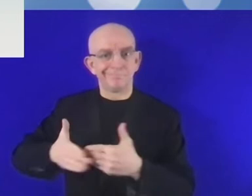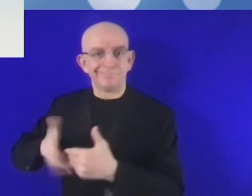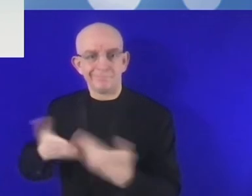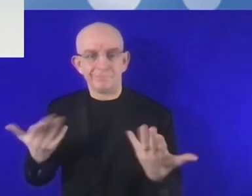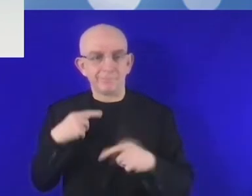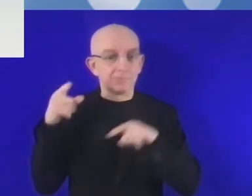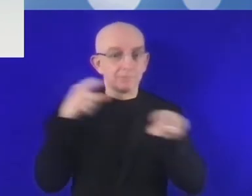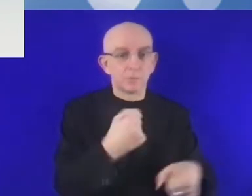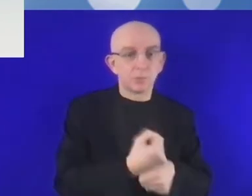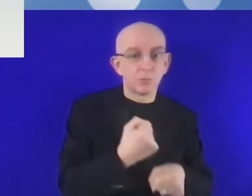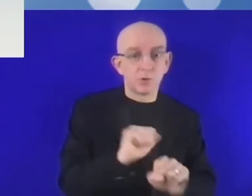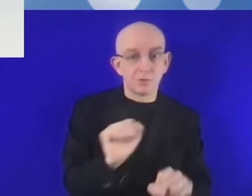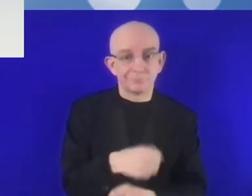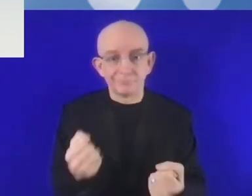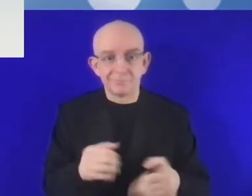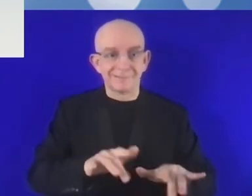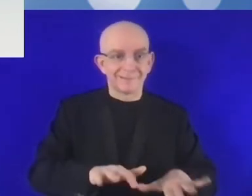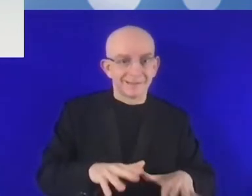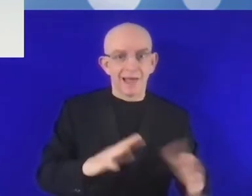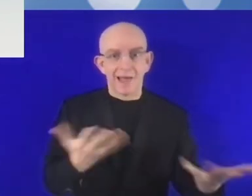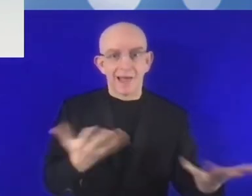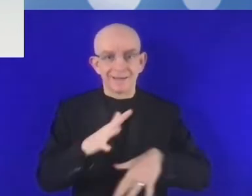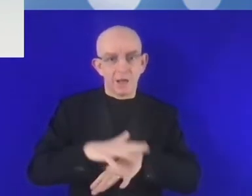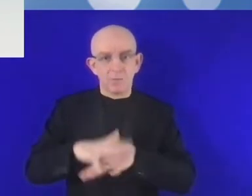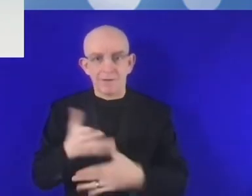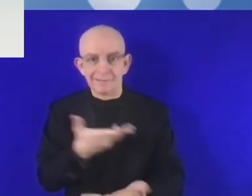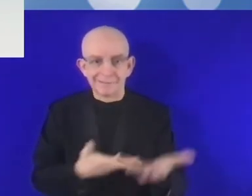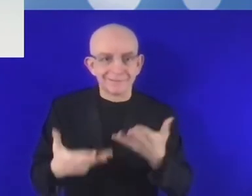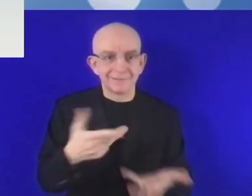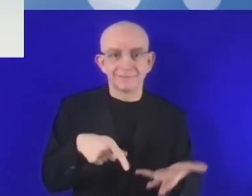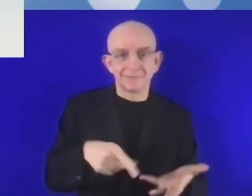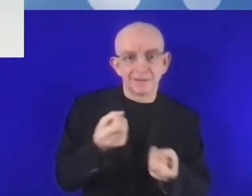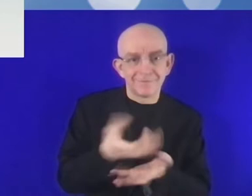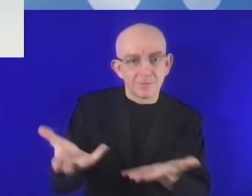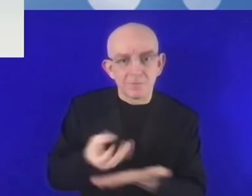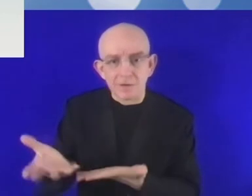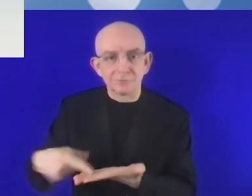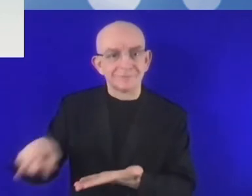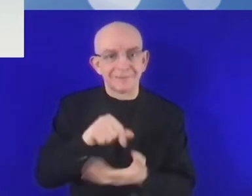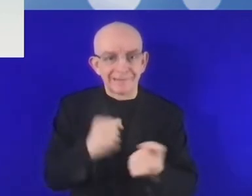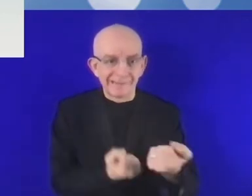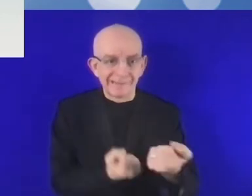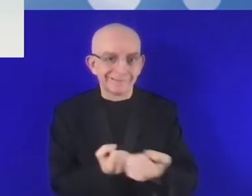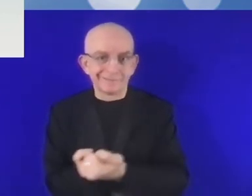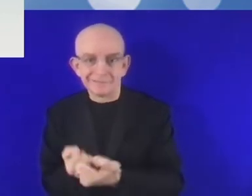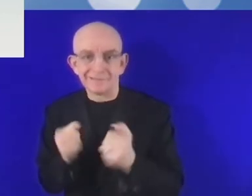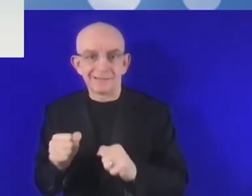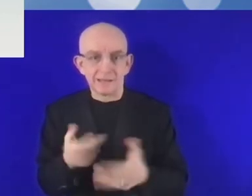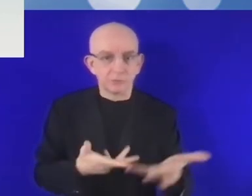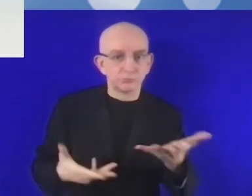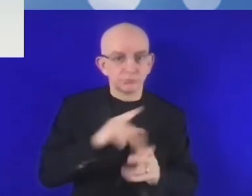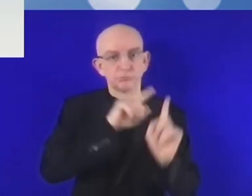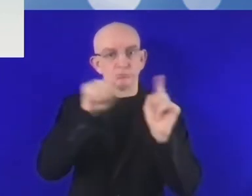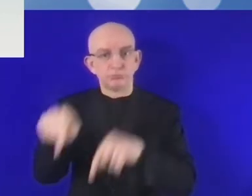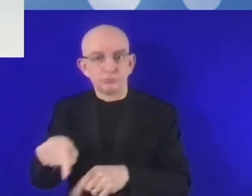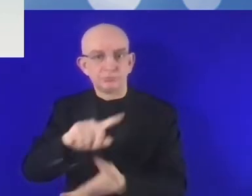انطباع كبير كيف استطعنا أن نتعاون سويا، وكيف استطعنا في لحظة